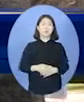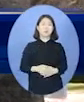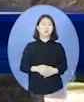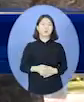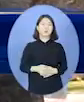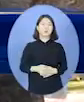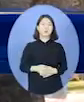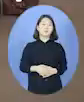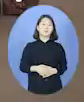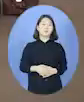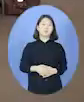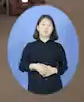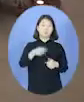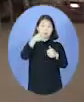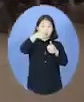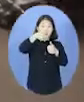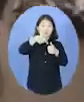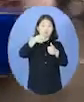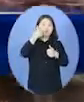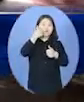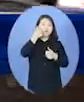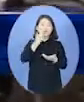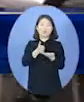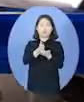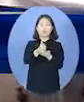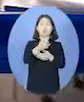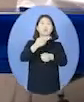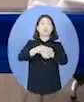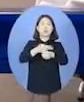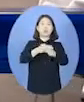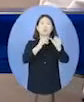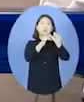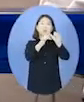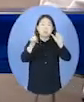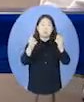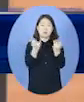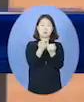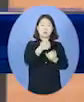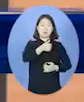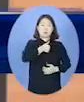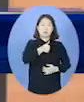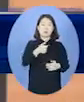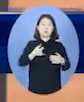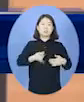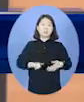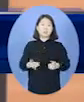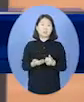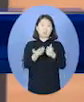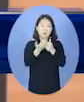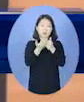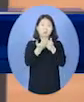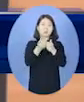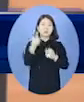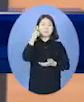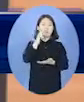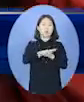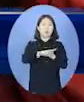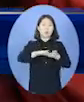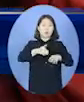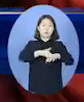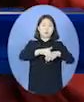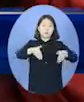있다고 하겠습니다. 교육은 전문 강사 5명이 여성의 정체성과 자녀 양육, 피스메이커